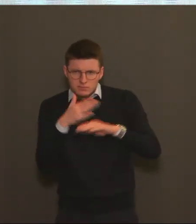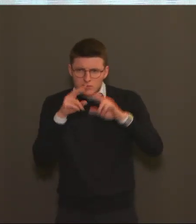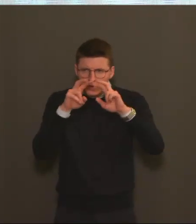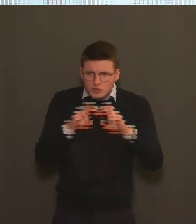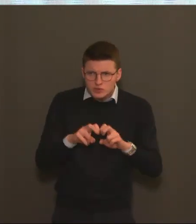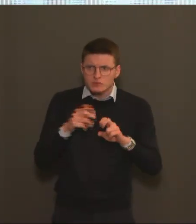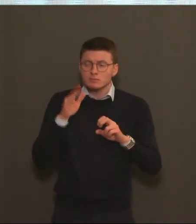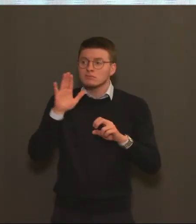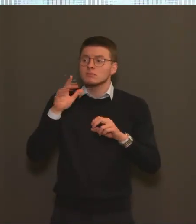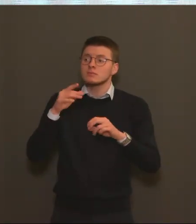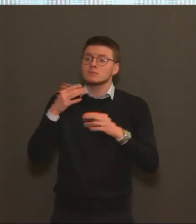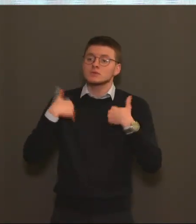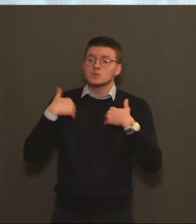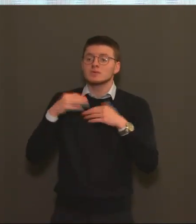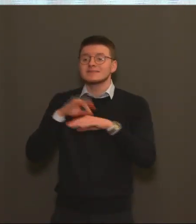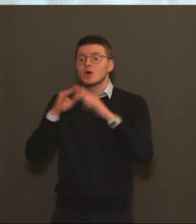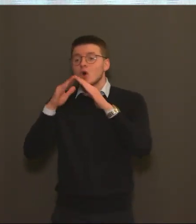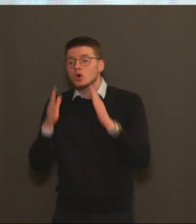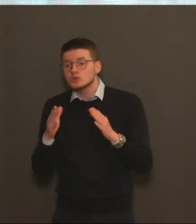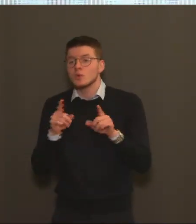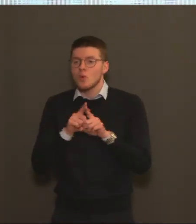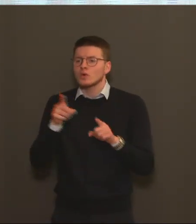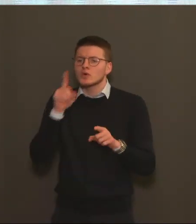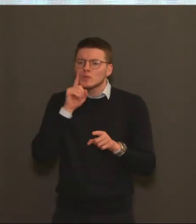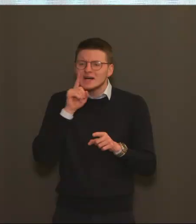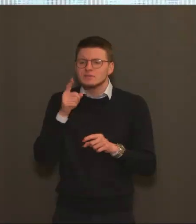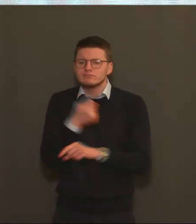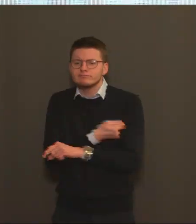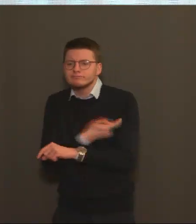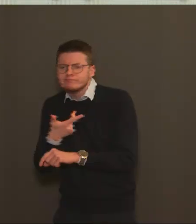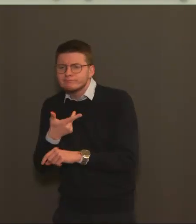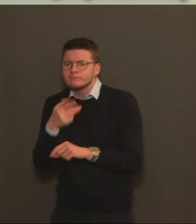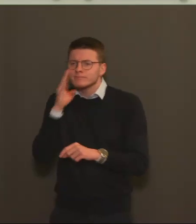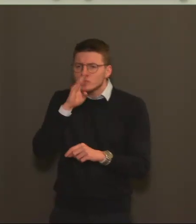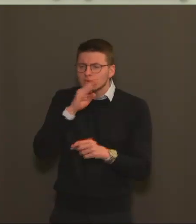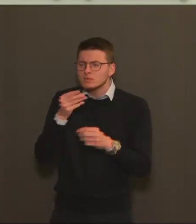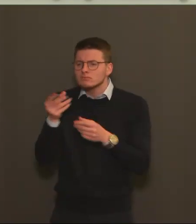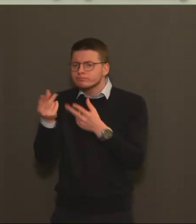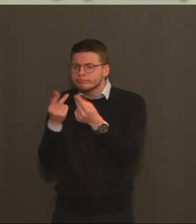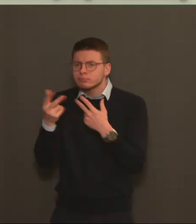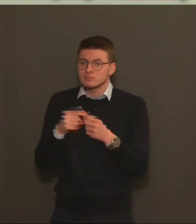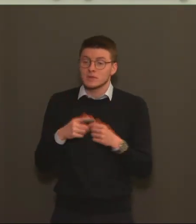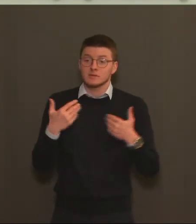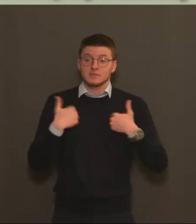bloeddonoren. Betreft de gezondheidswerkers in de ziekenhuizen had eind januari